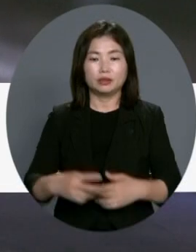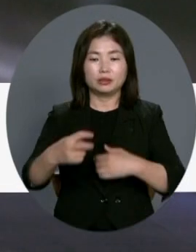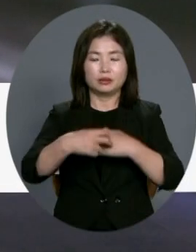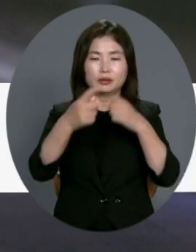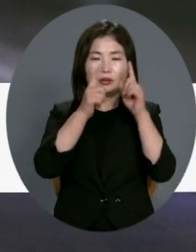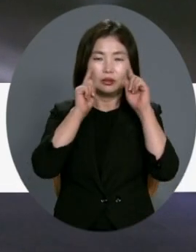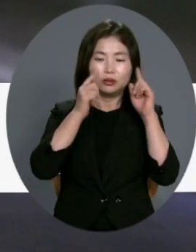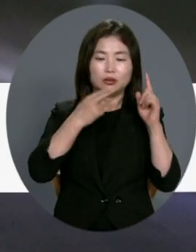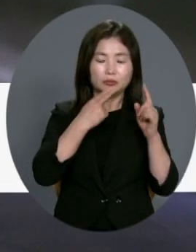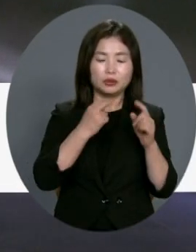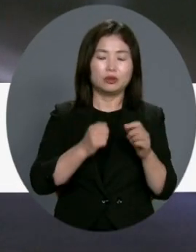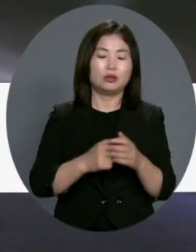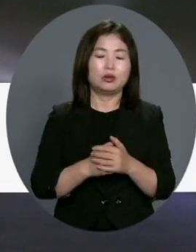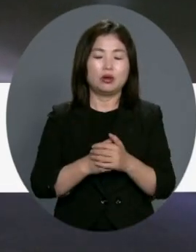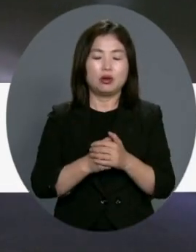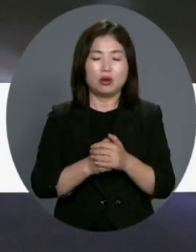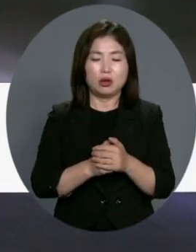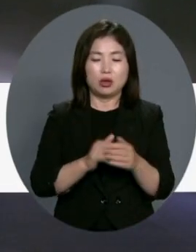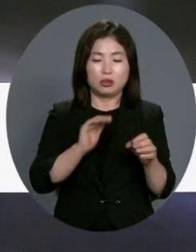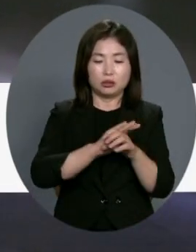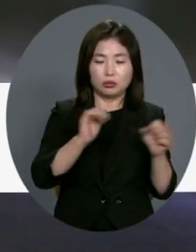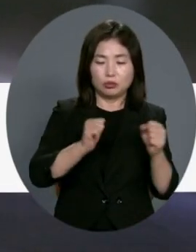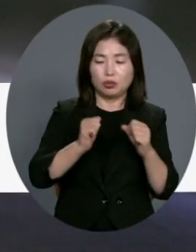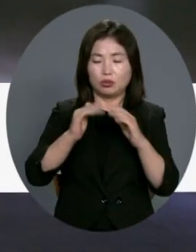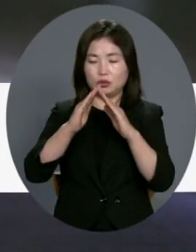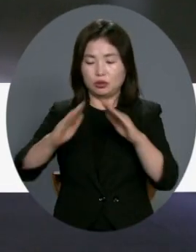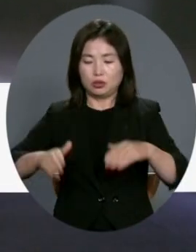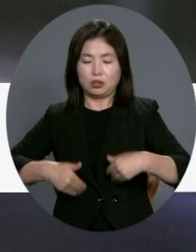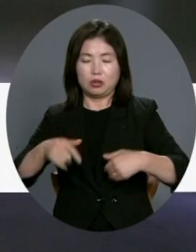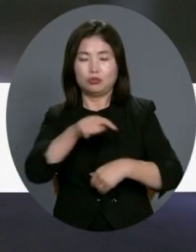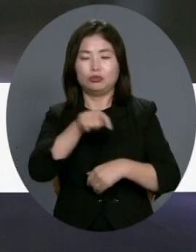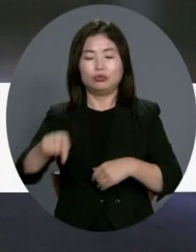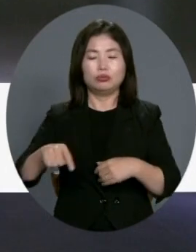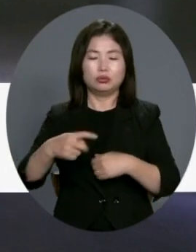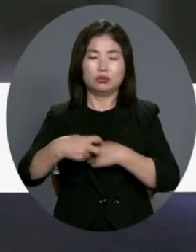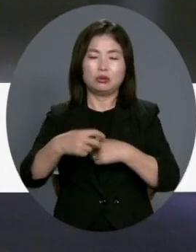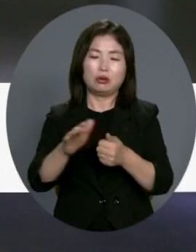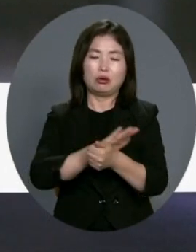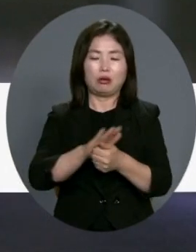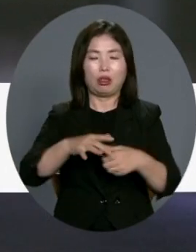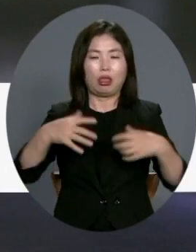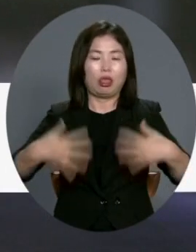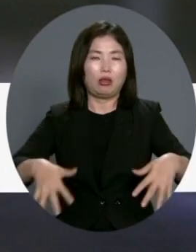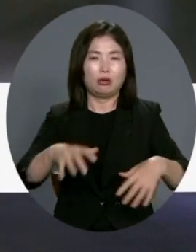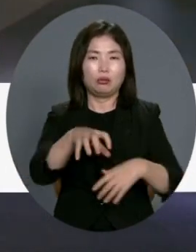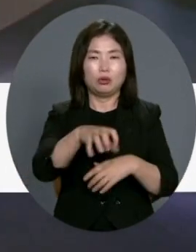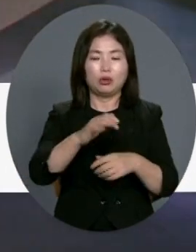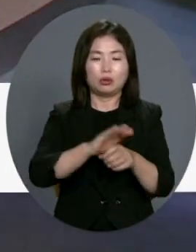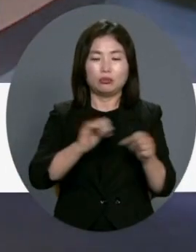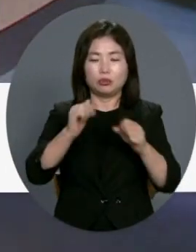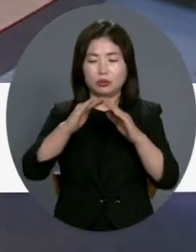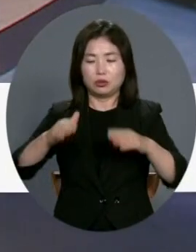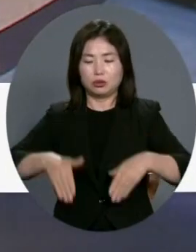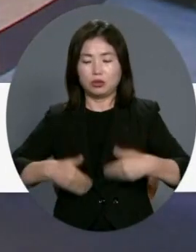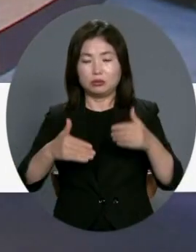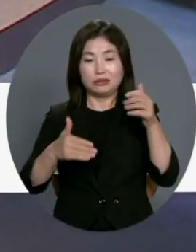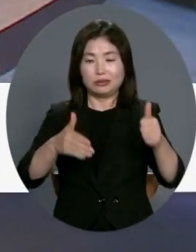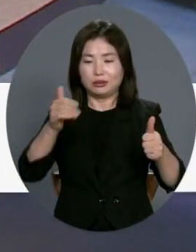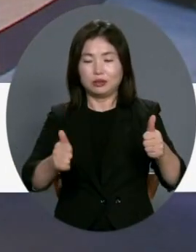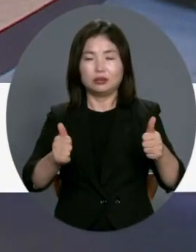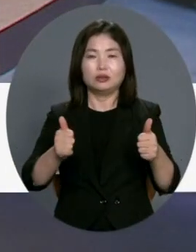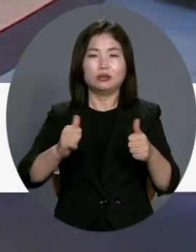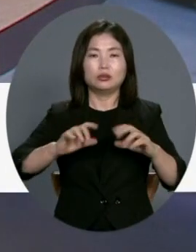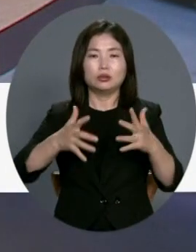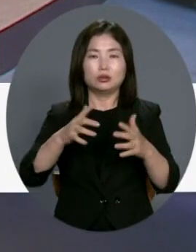의과대학 하나 없는 경상북도와 전라남도는 국내 최악의 의료 최악지로 꼽히죠 경북과 전남 지자체장과